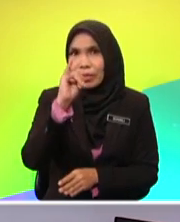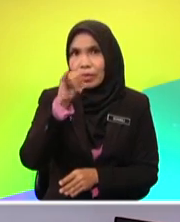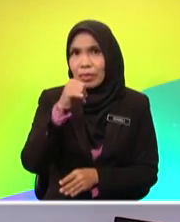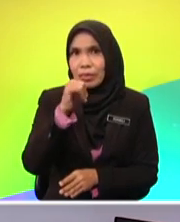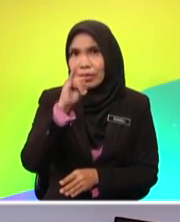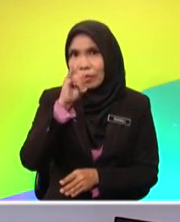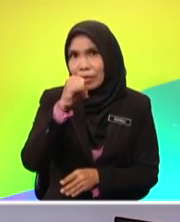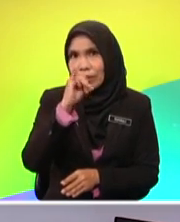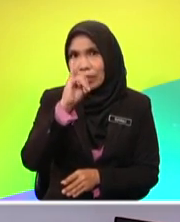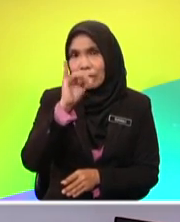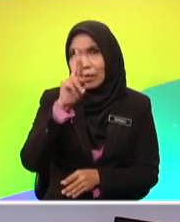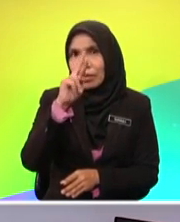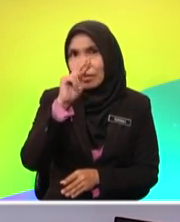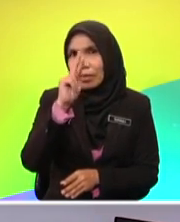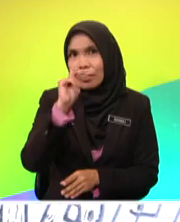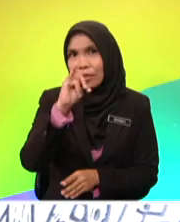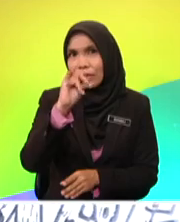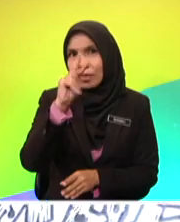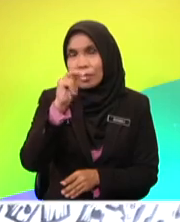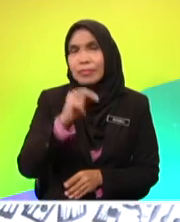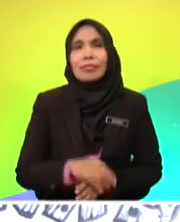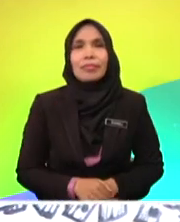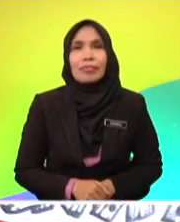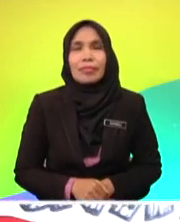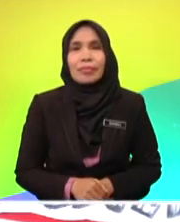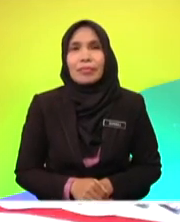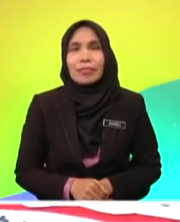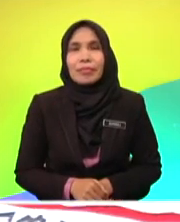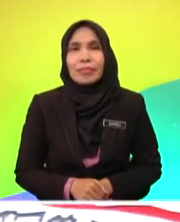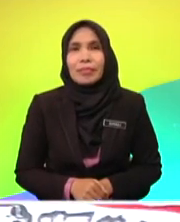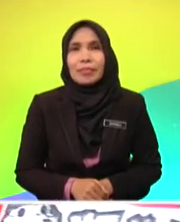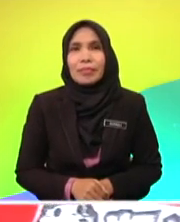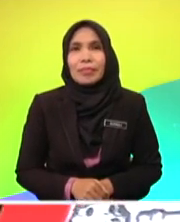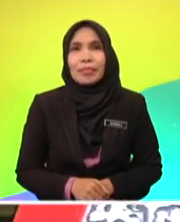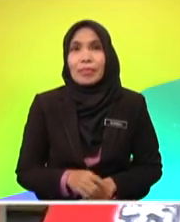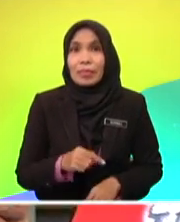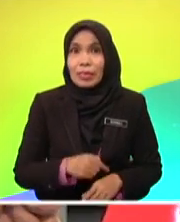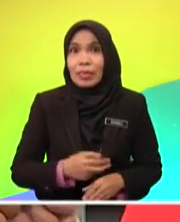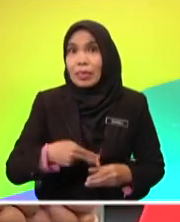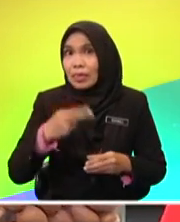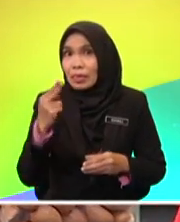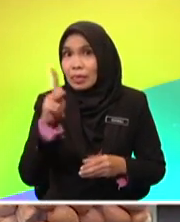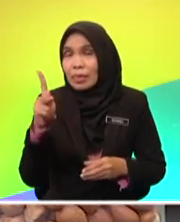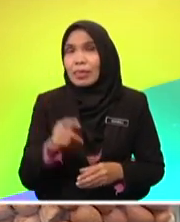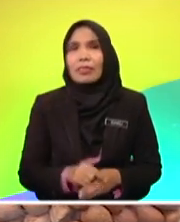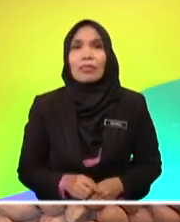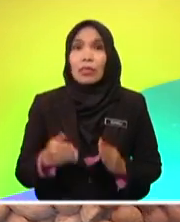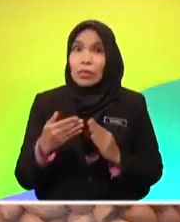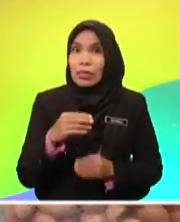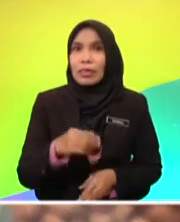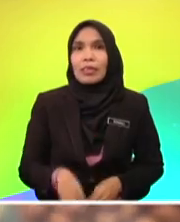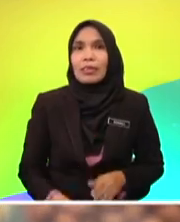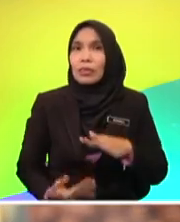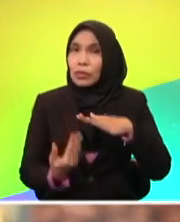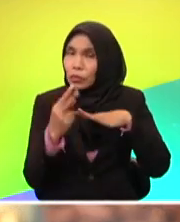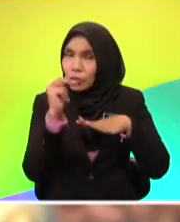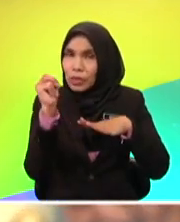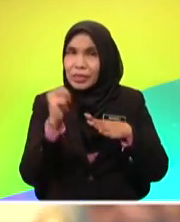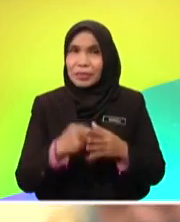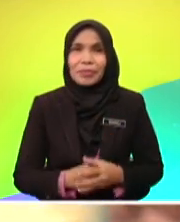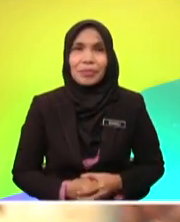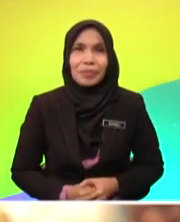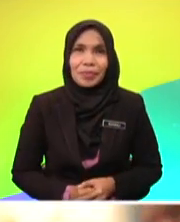sumber makanan yang dihasilkan oleh tumbuhan. Okey. Ha, yang ni sayur apa kak?